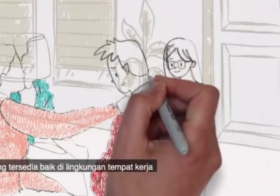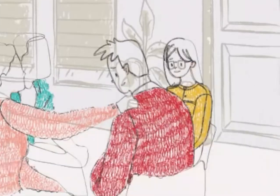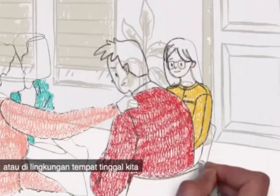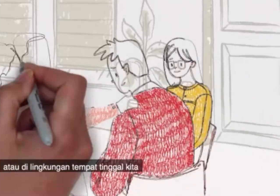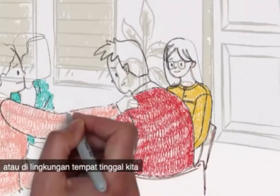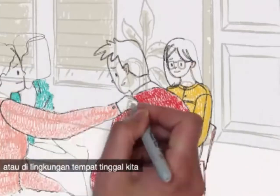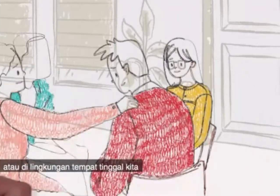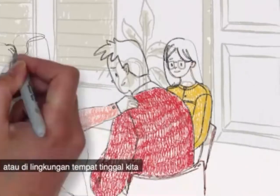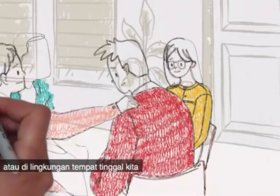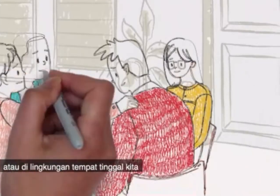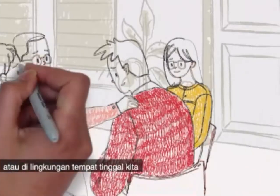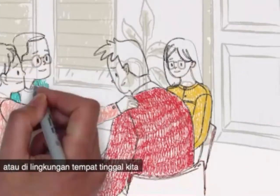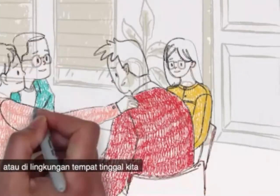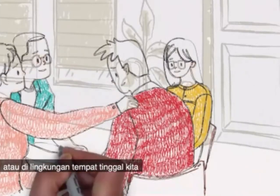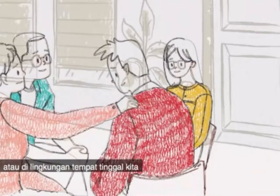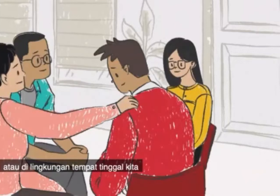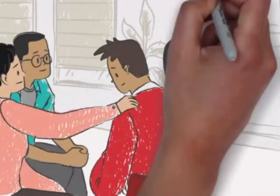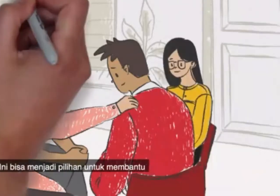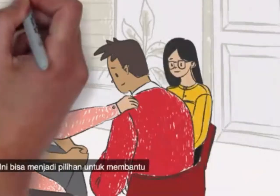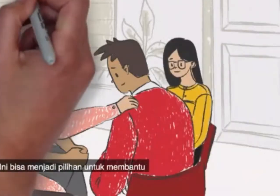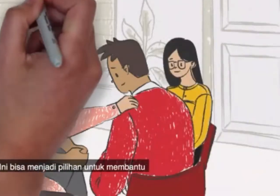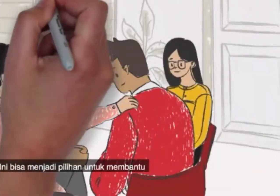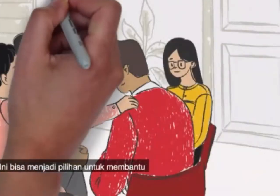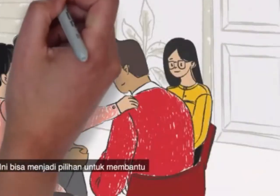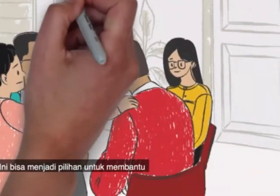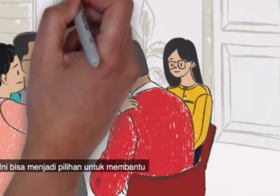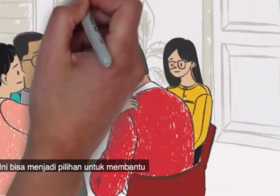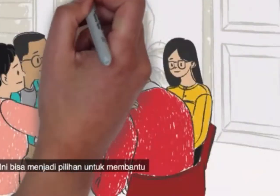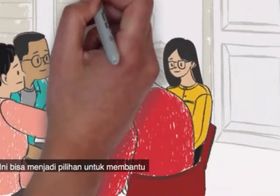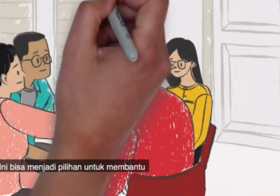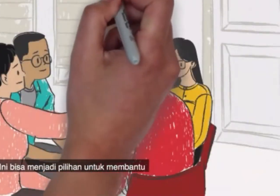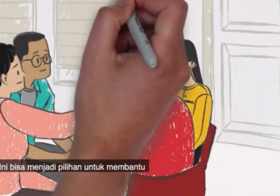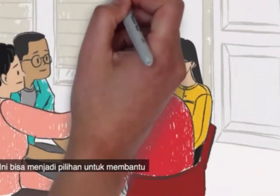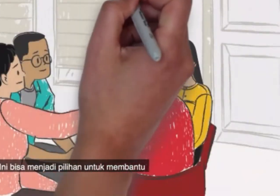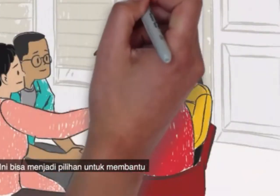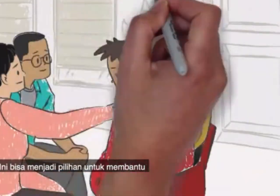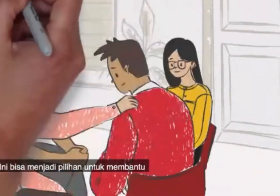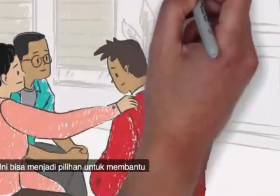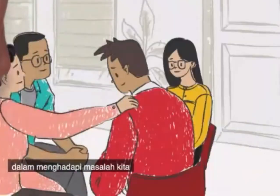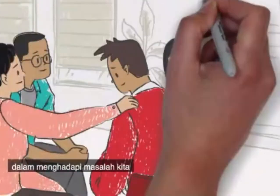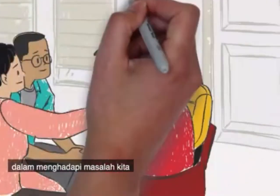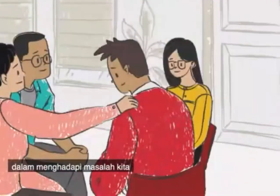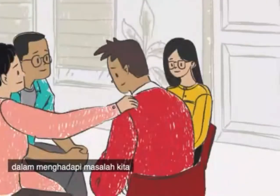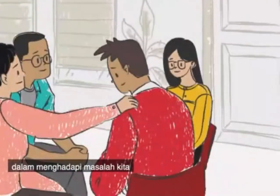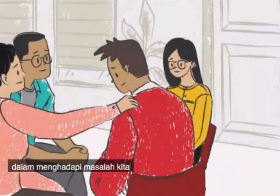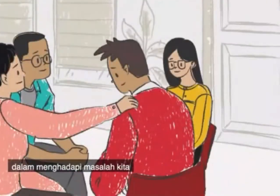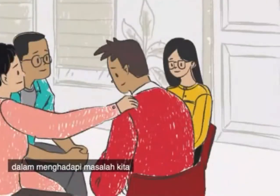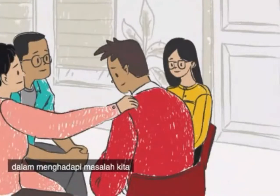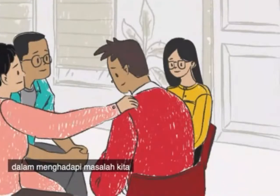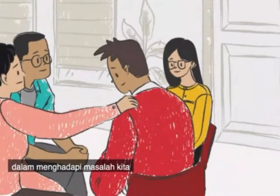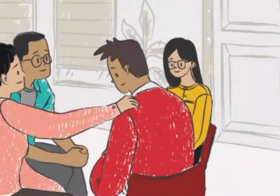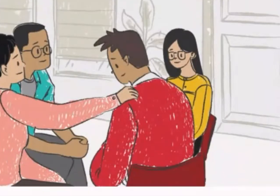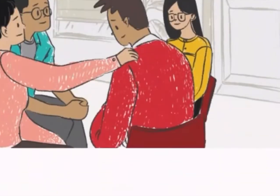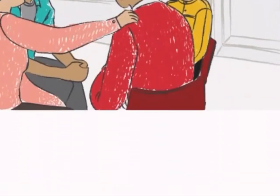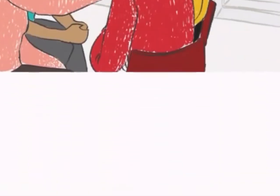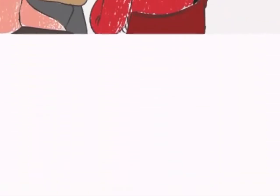tempat kerja atau di lingkungan tempat tinggal kita, ini bisa menjadi pilihan untuk membantu dalam menghadapi